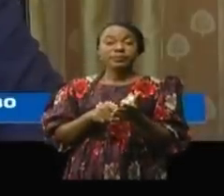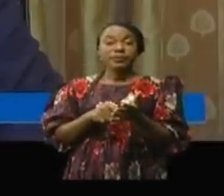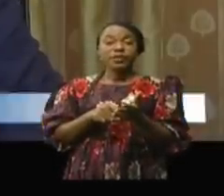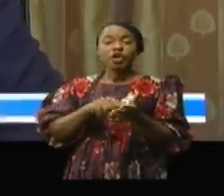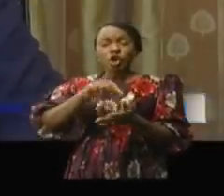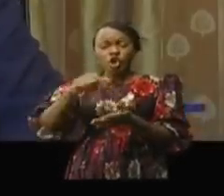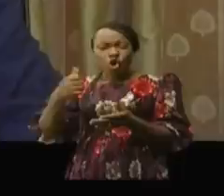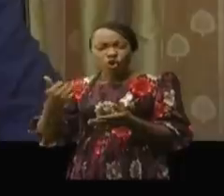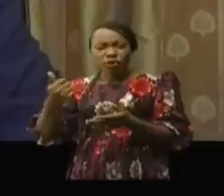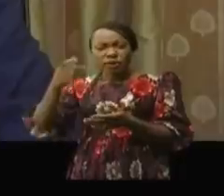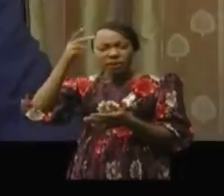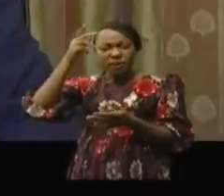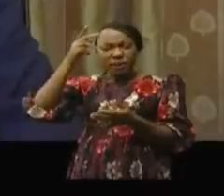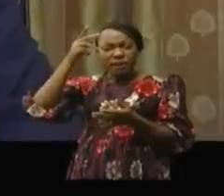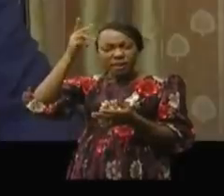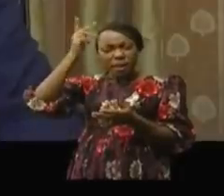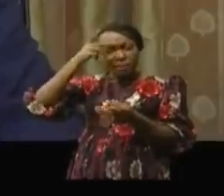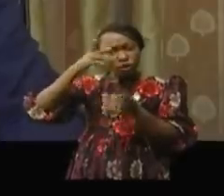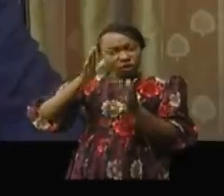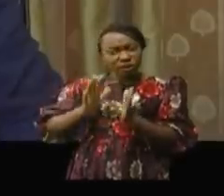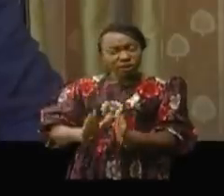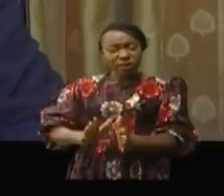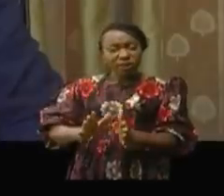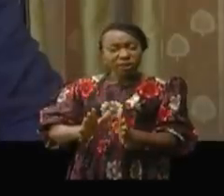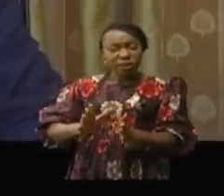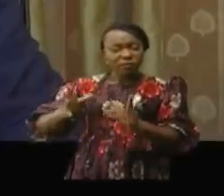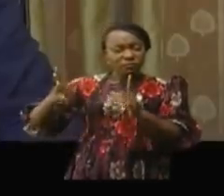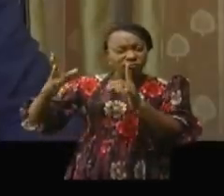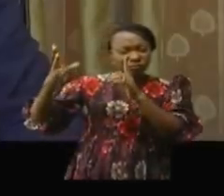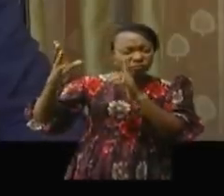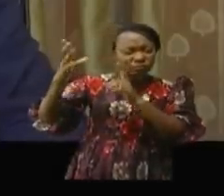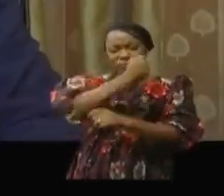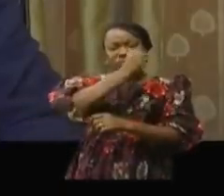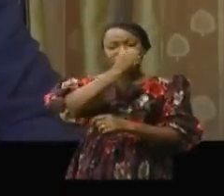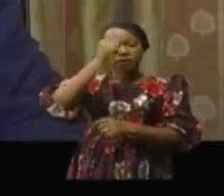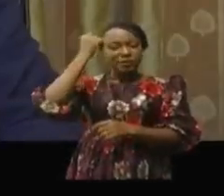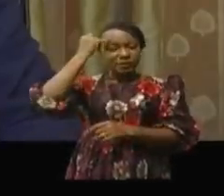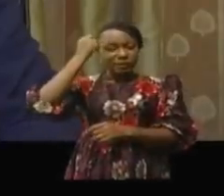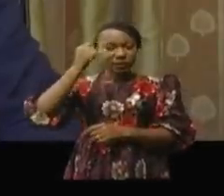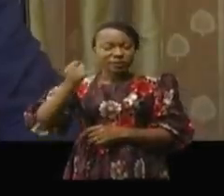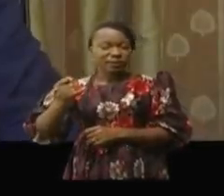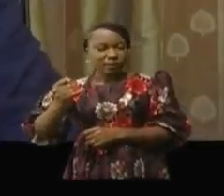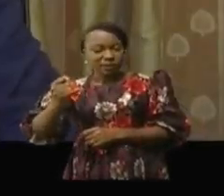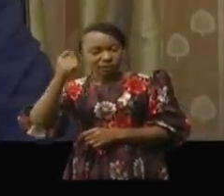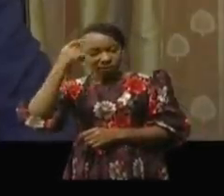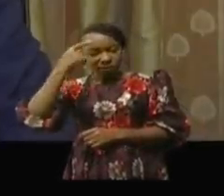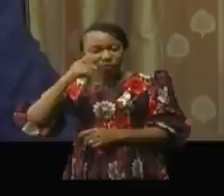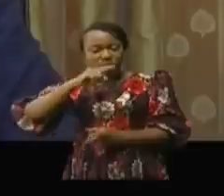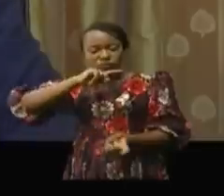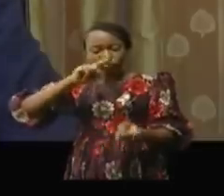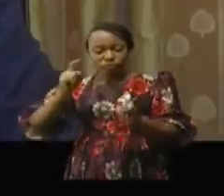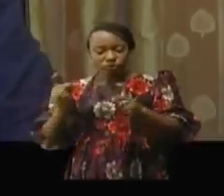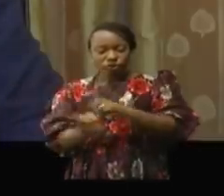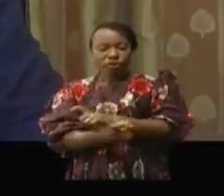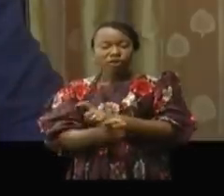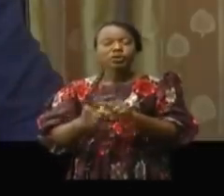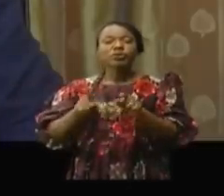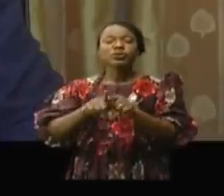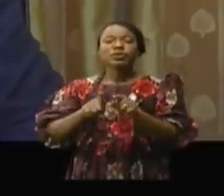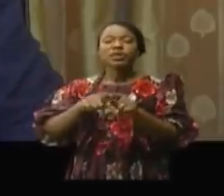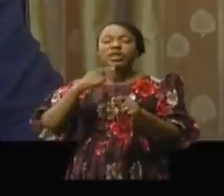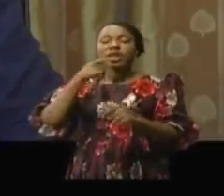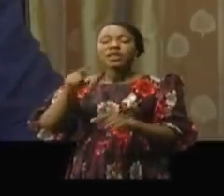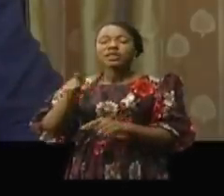certains politiciens, certains opportunistes tentent de sortir mes propos de leur contexte en m'attribuant